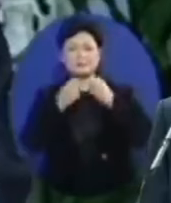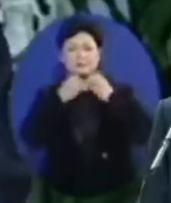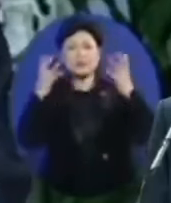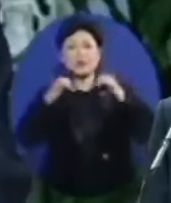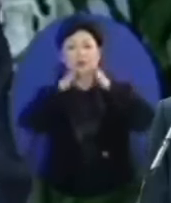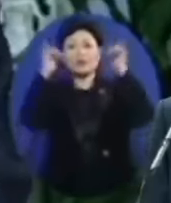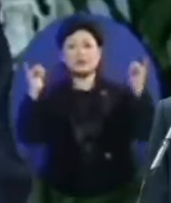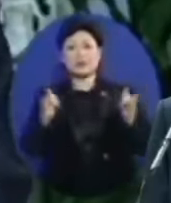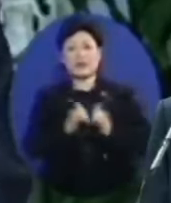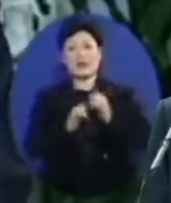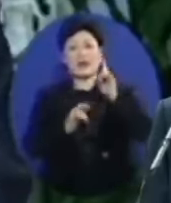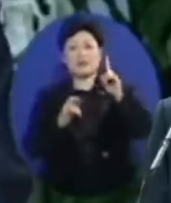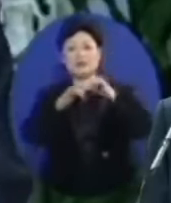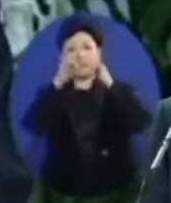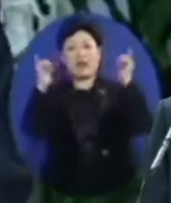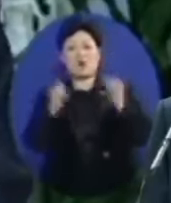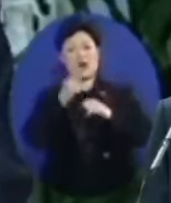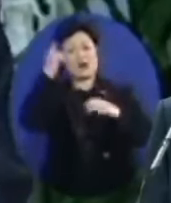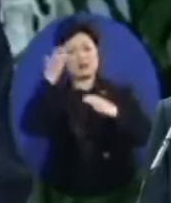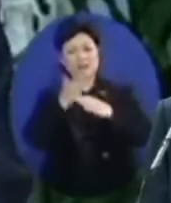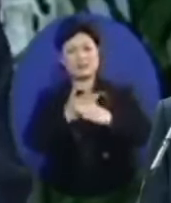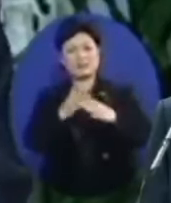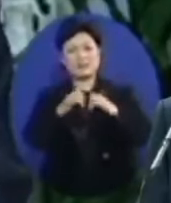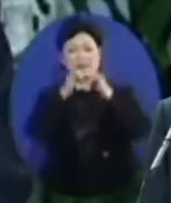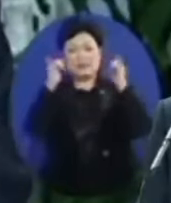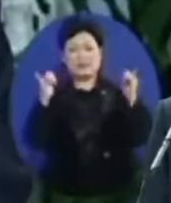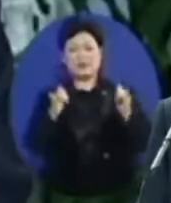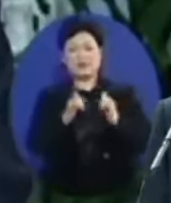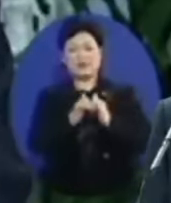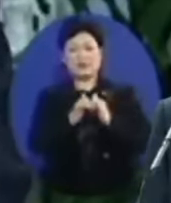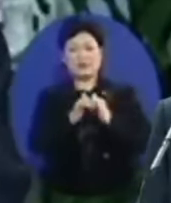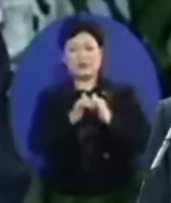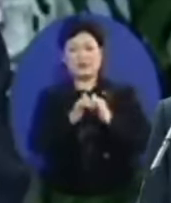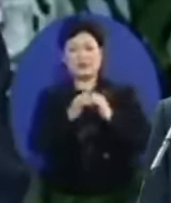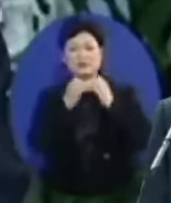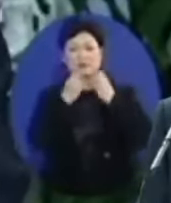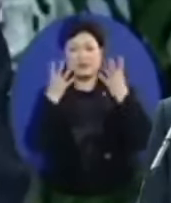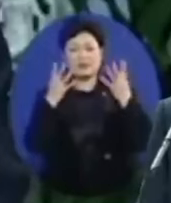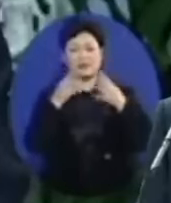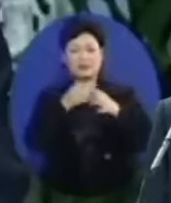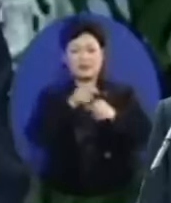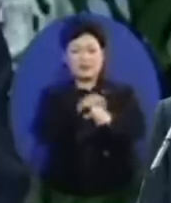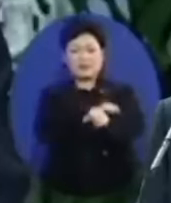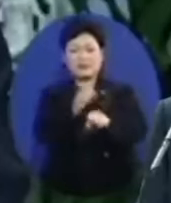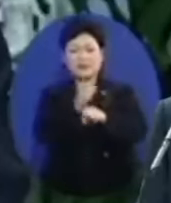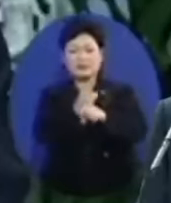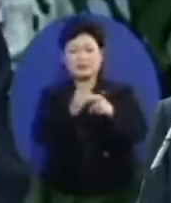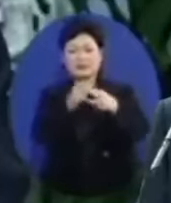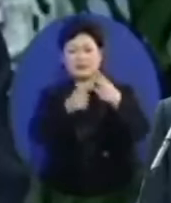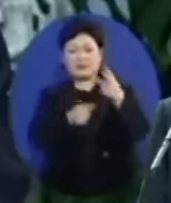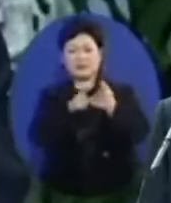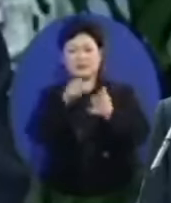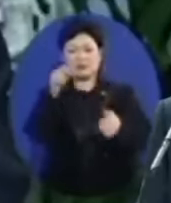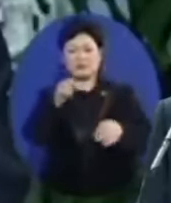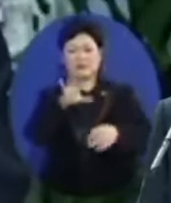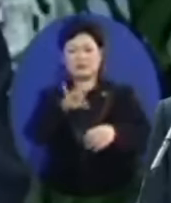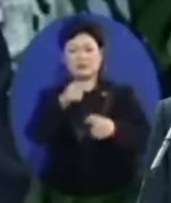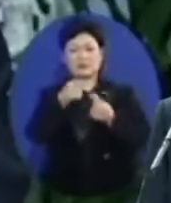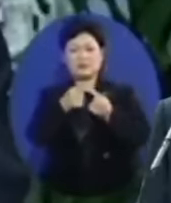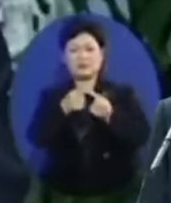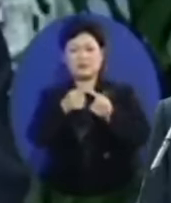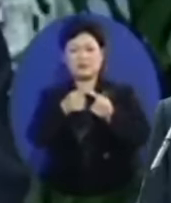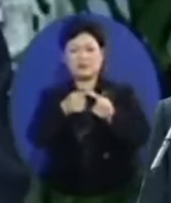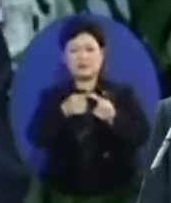현대사회의 한 사회학자는 현대사회의 특징을 세 가지로 요약해서 말하고 있습니다. 첫째는